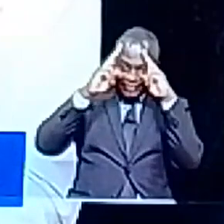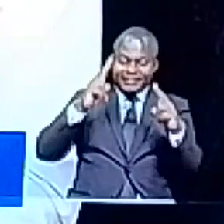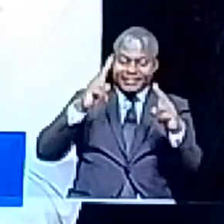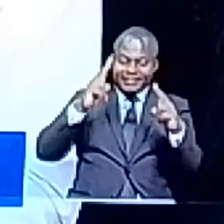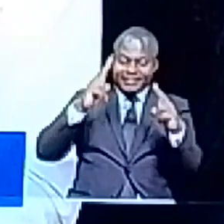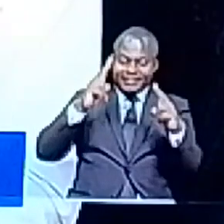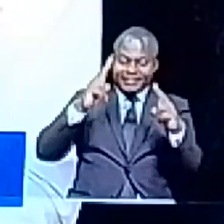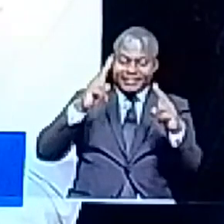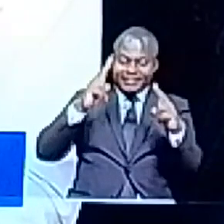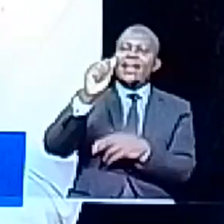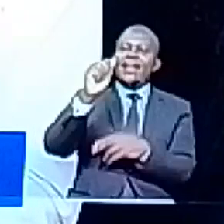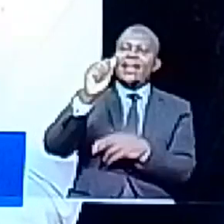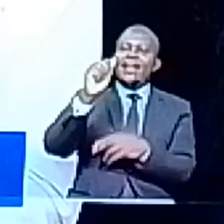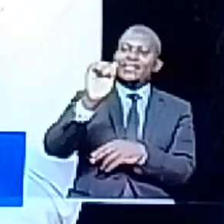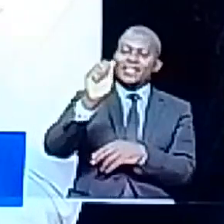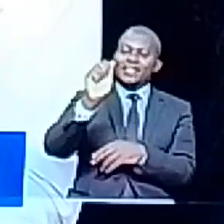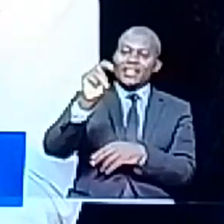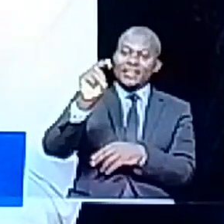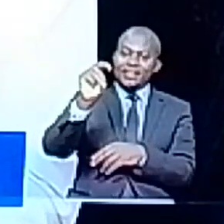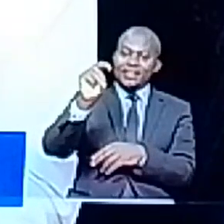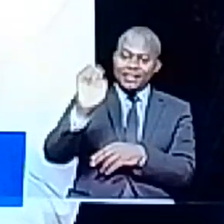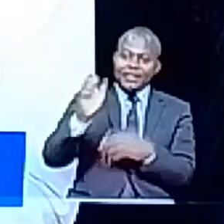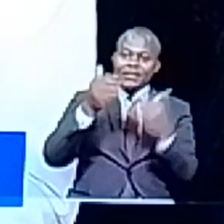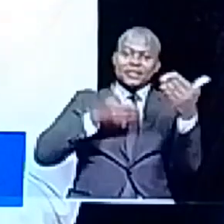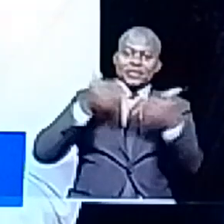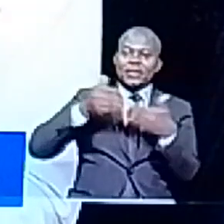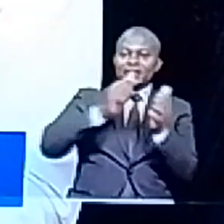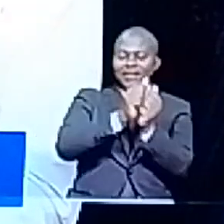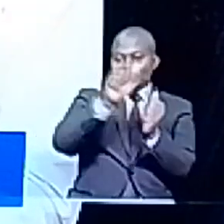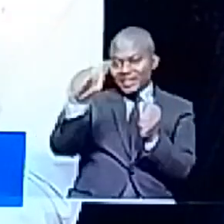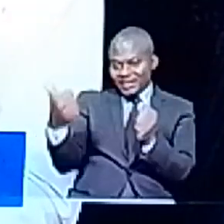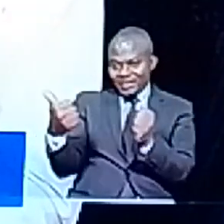Adriane turagira ngo twakire n'abandi